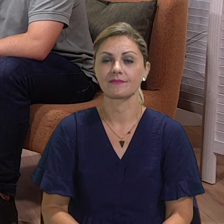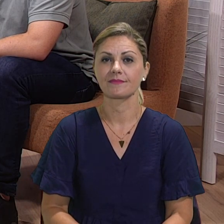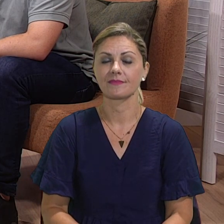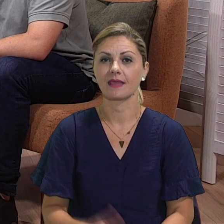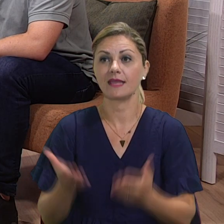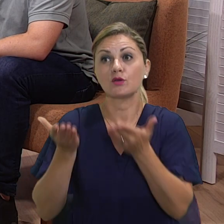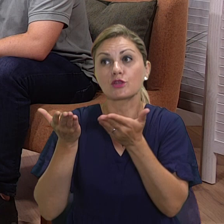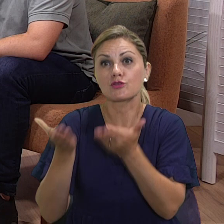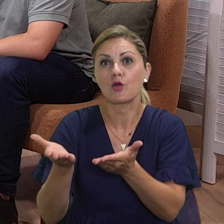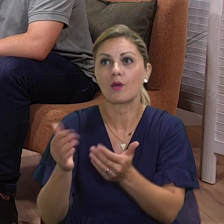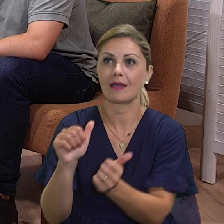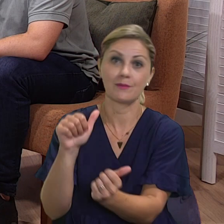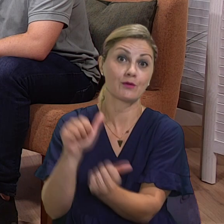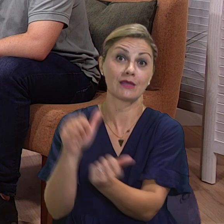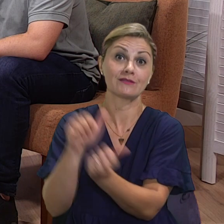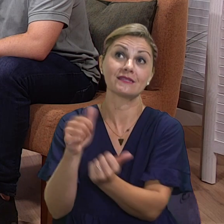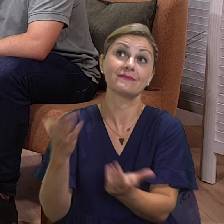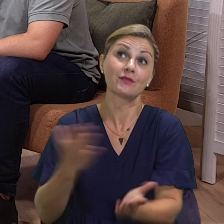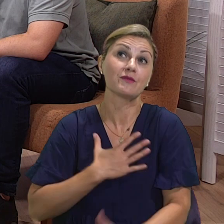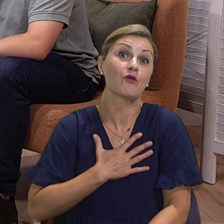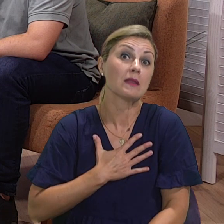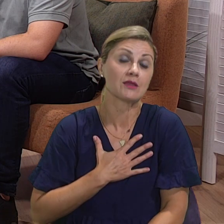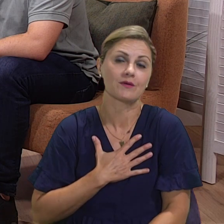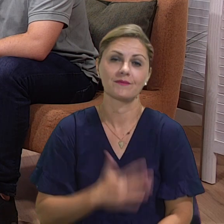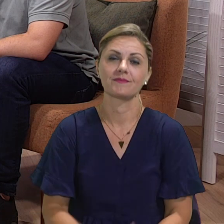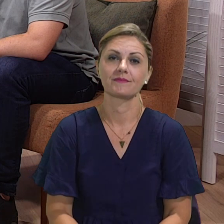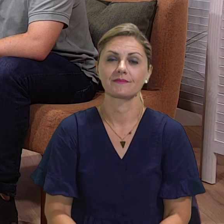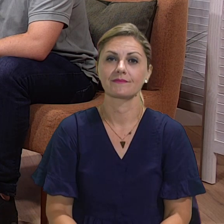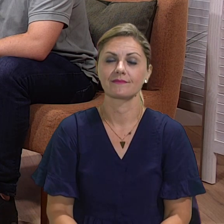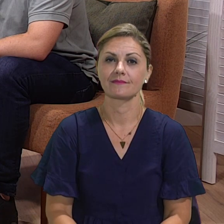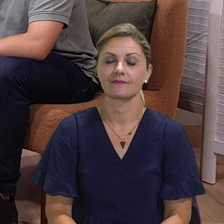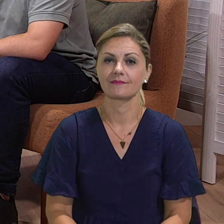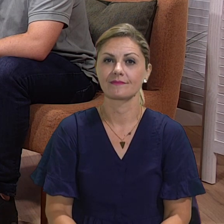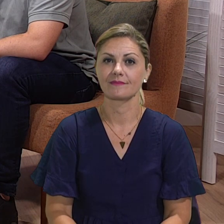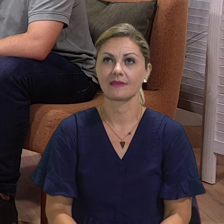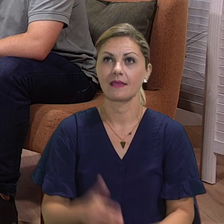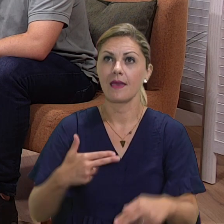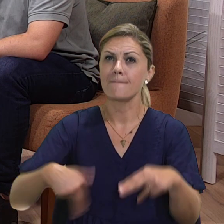i u čakavskoj formi, to isto da jednom izađe i imam